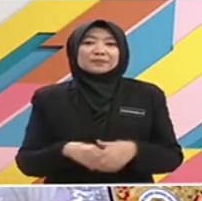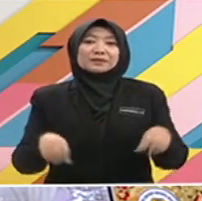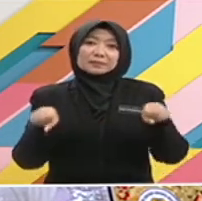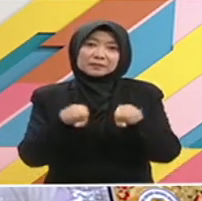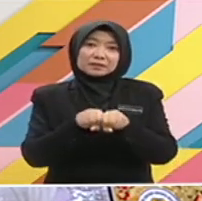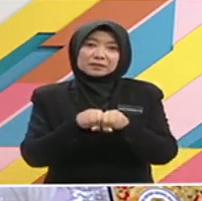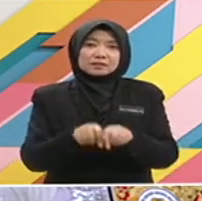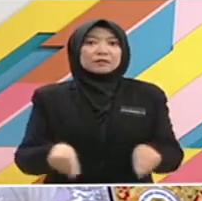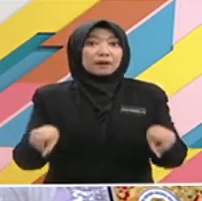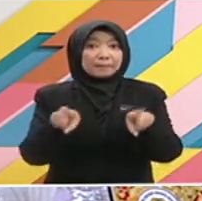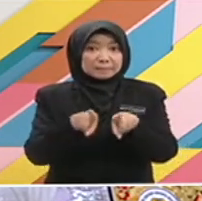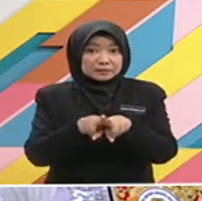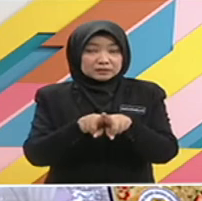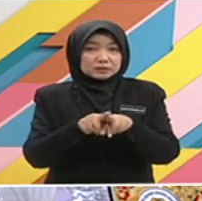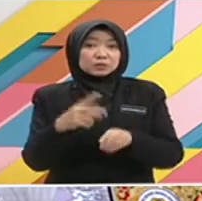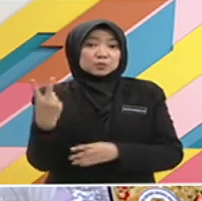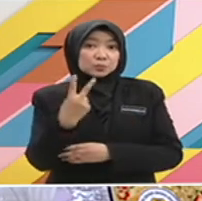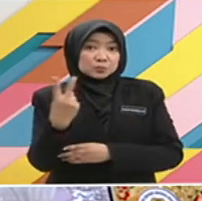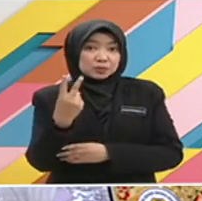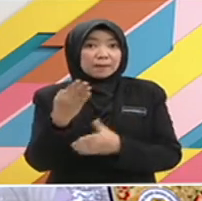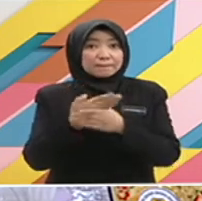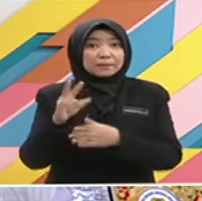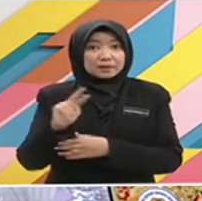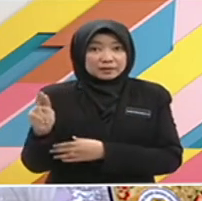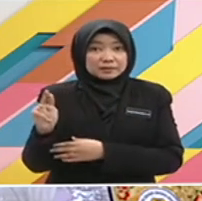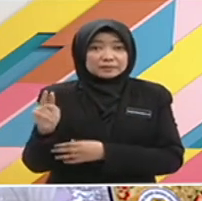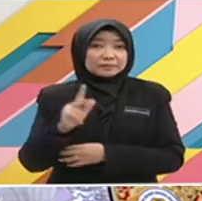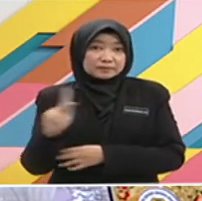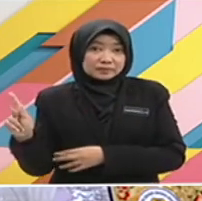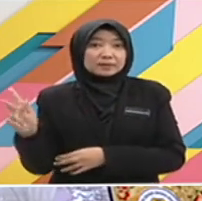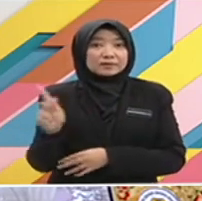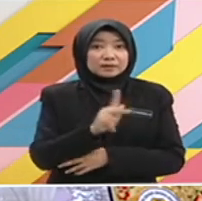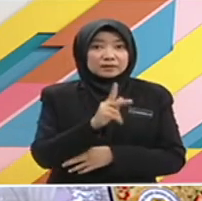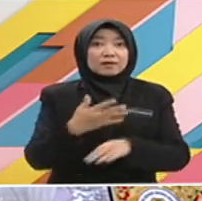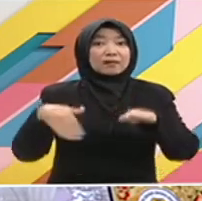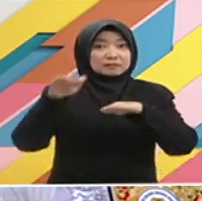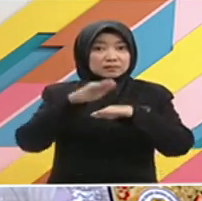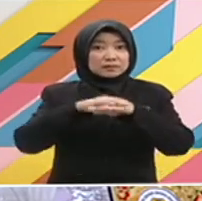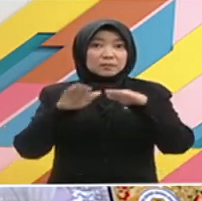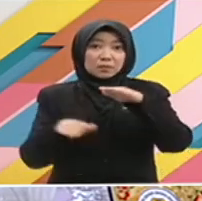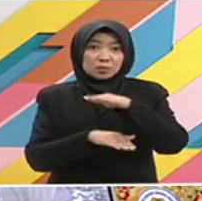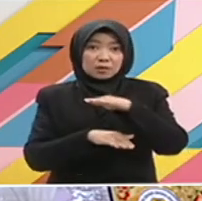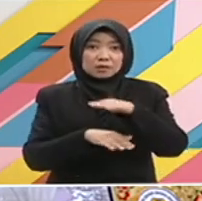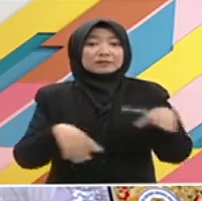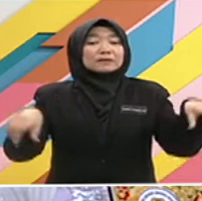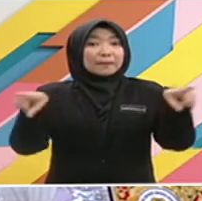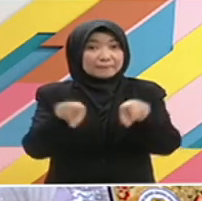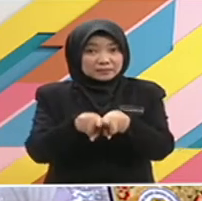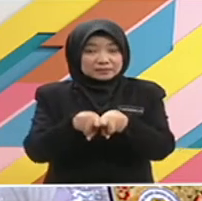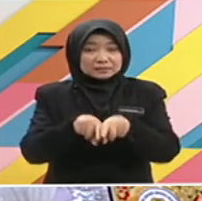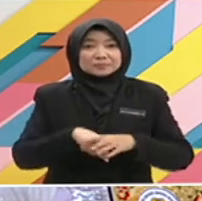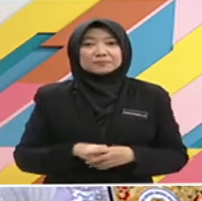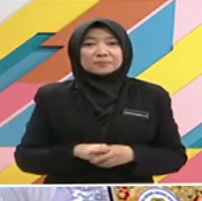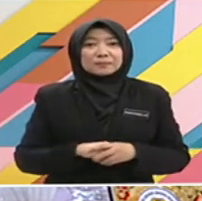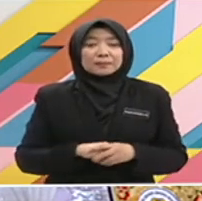sama di kedua-dua belah bahagian kiri ataupun kanan ya, dan ataupun atas dan juga bawah. Imbangan simetri ini biasanya